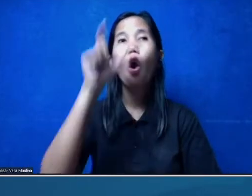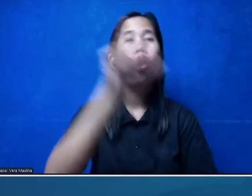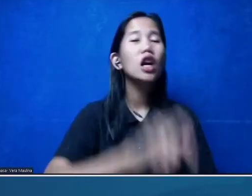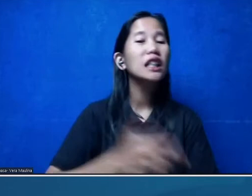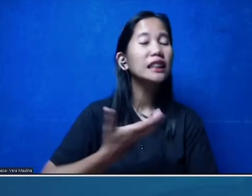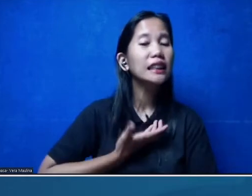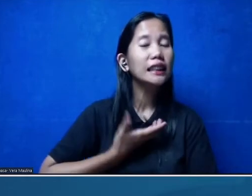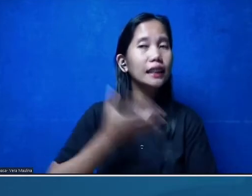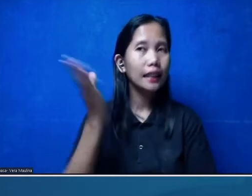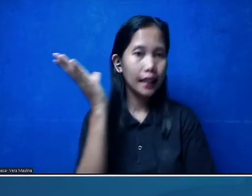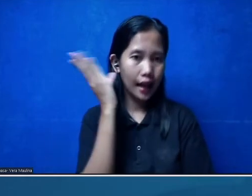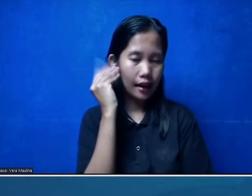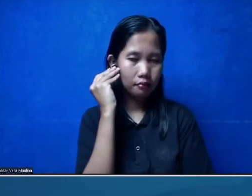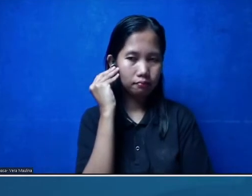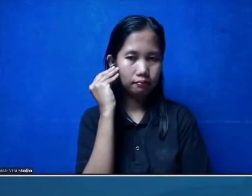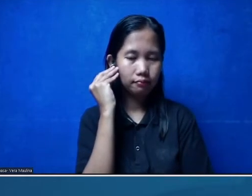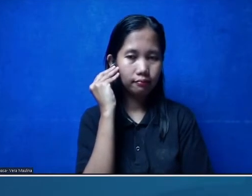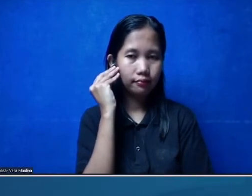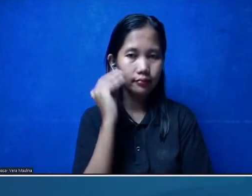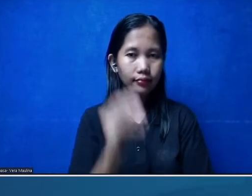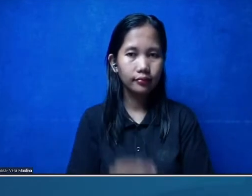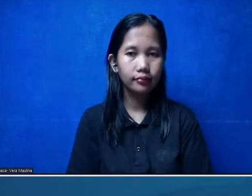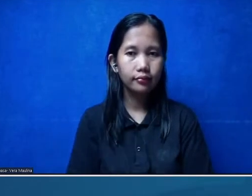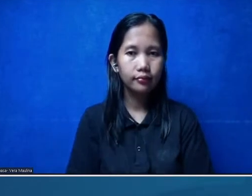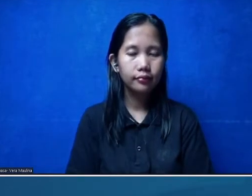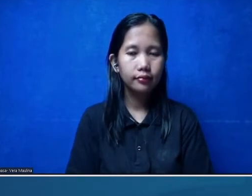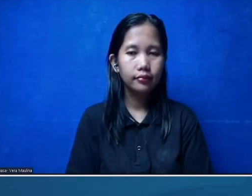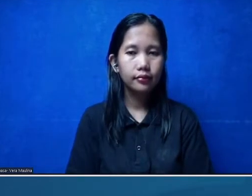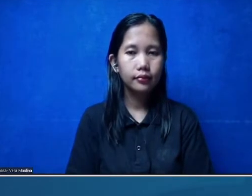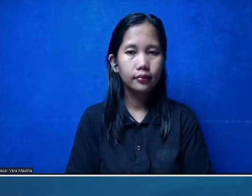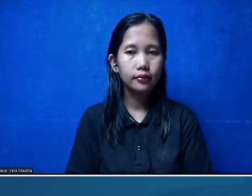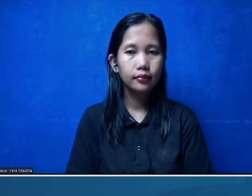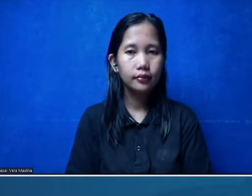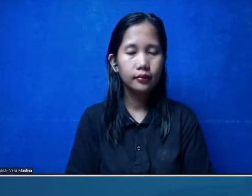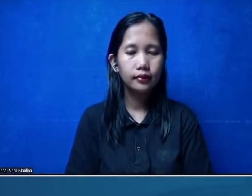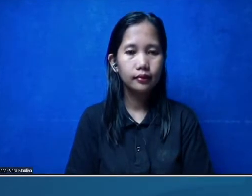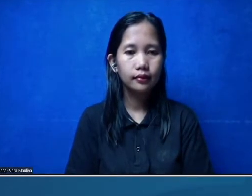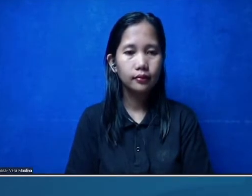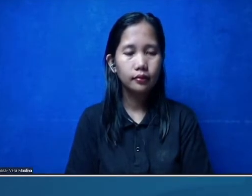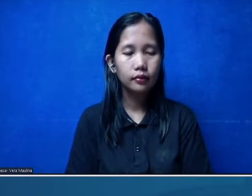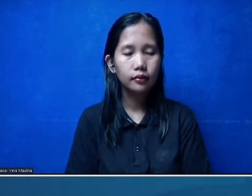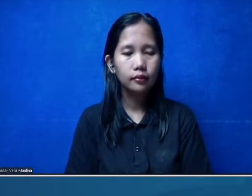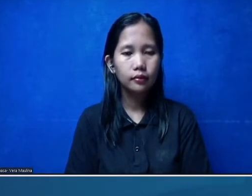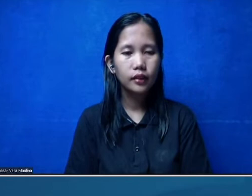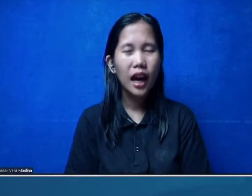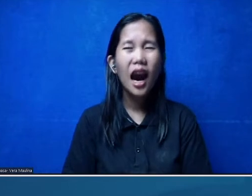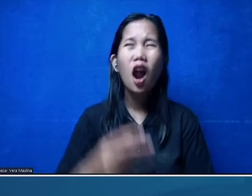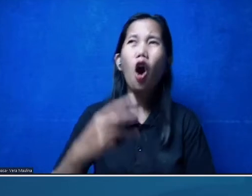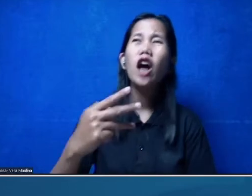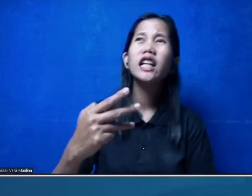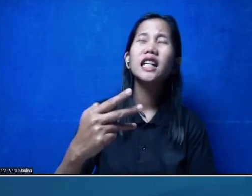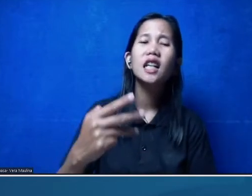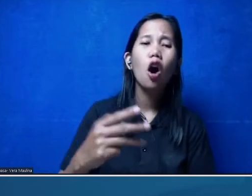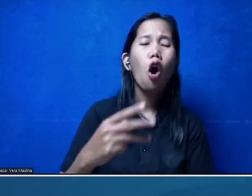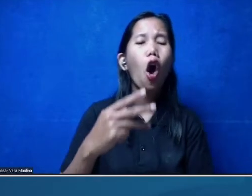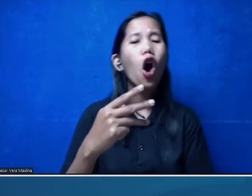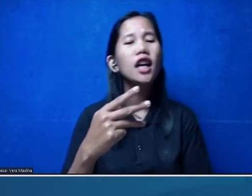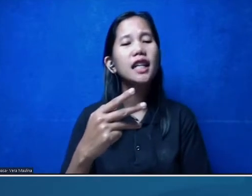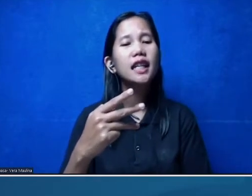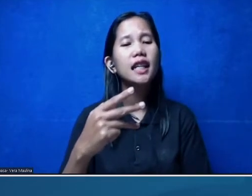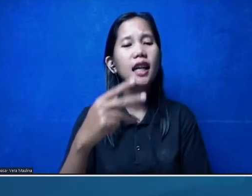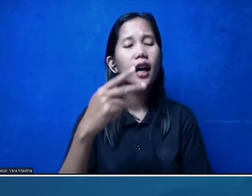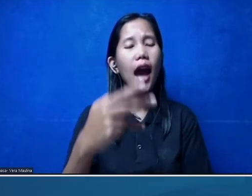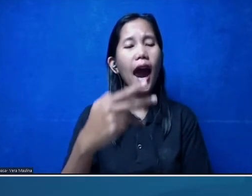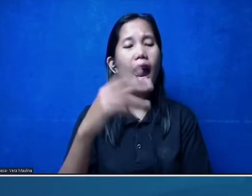Yesus berteriak eloi eloi lama sabachthani Allahku Allahku kenapa engkau meninggalkan